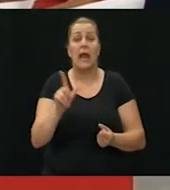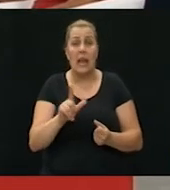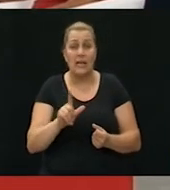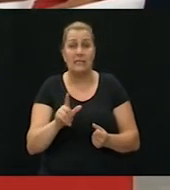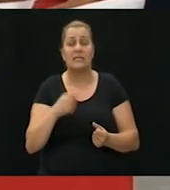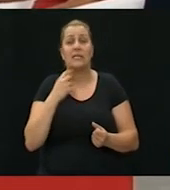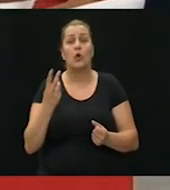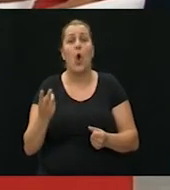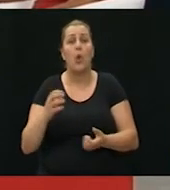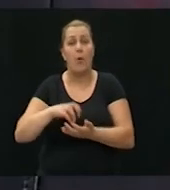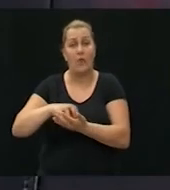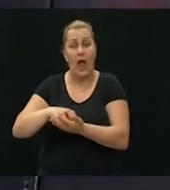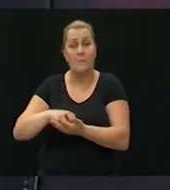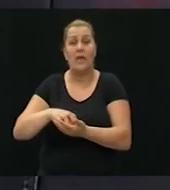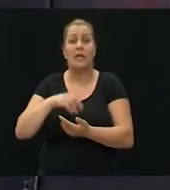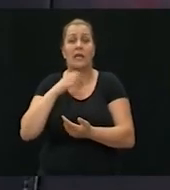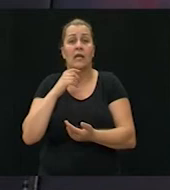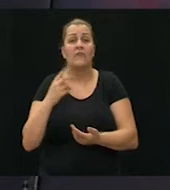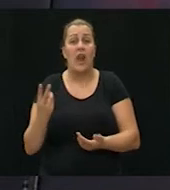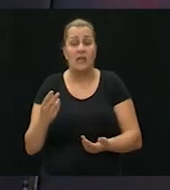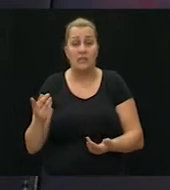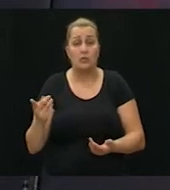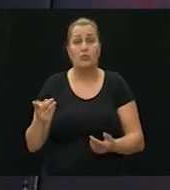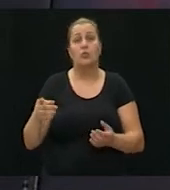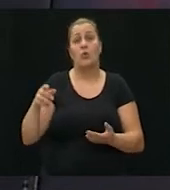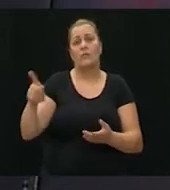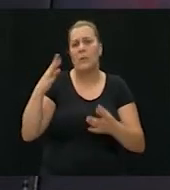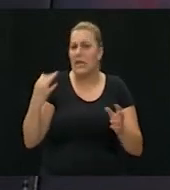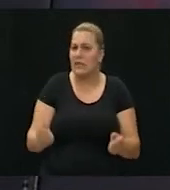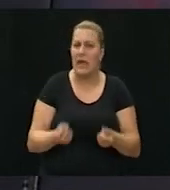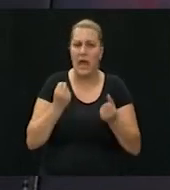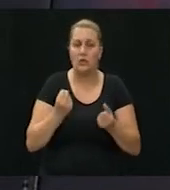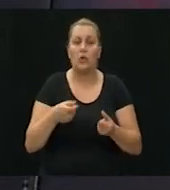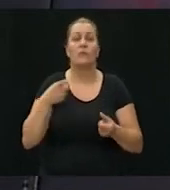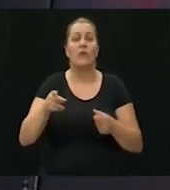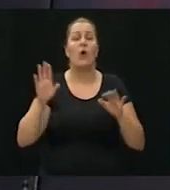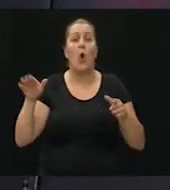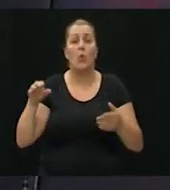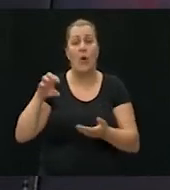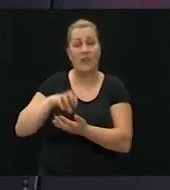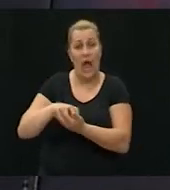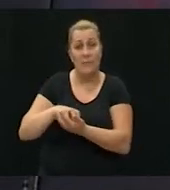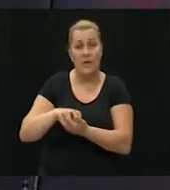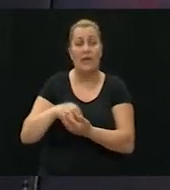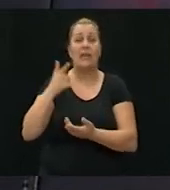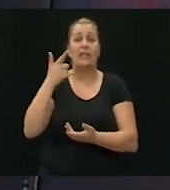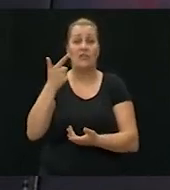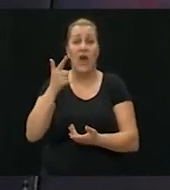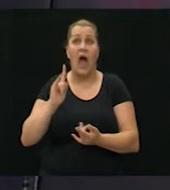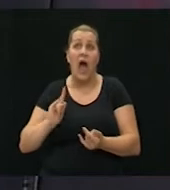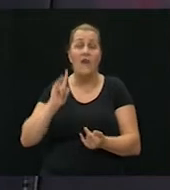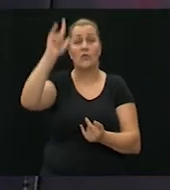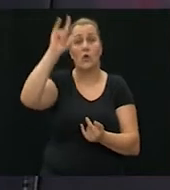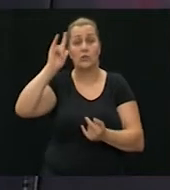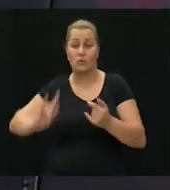i Vlašticu, koje su bile vrlo zahtjevne. Sam Golubov kamen je isto nas pratila avijacija. Dva miga su izletila iz mora